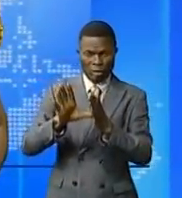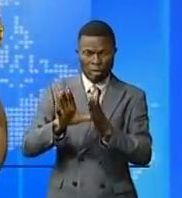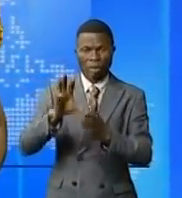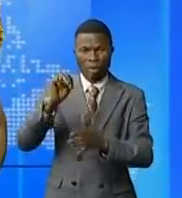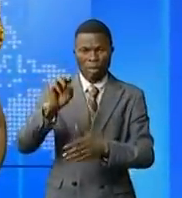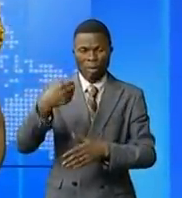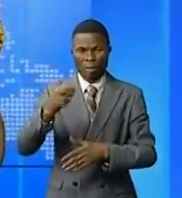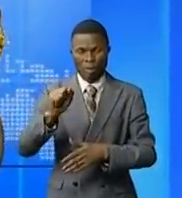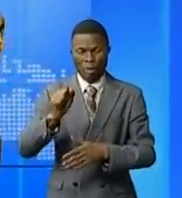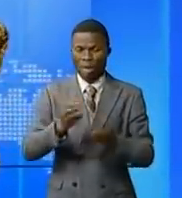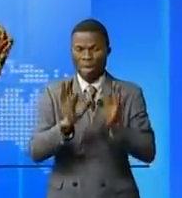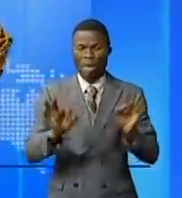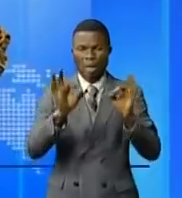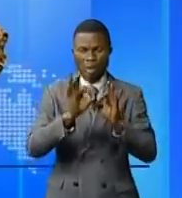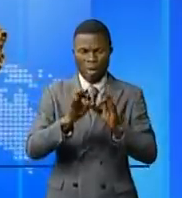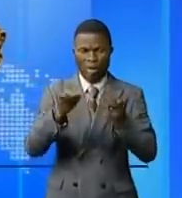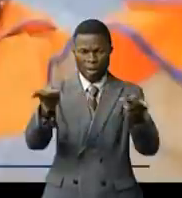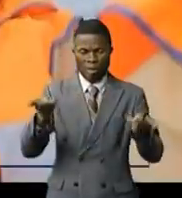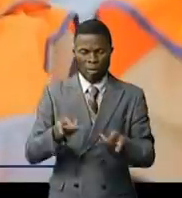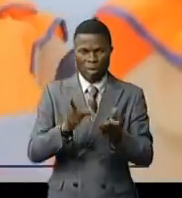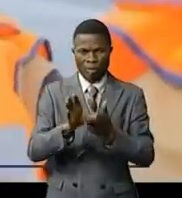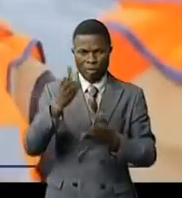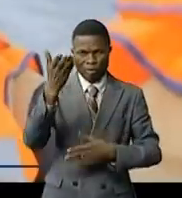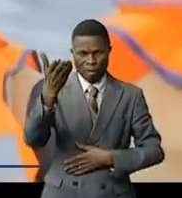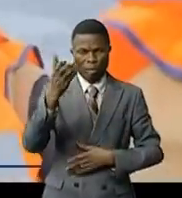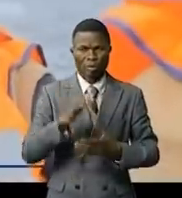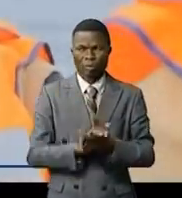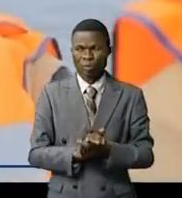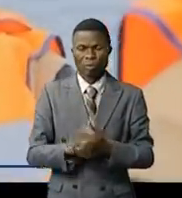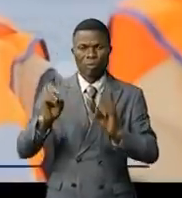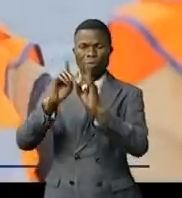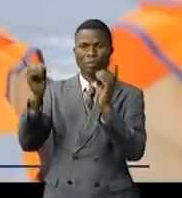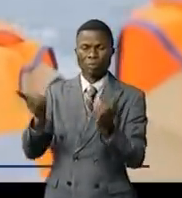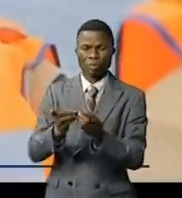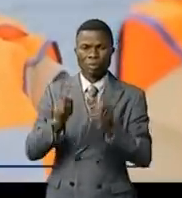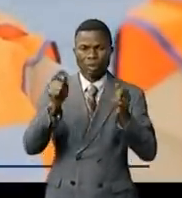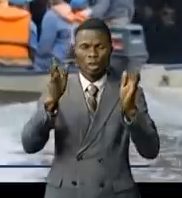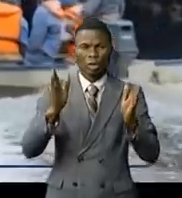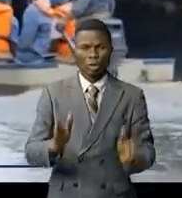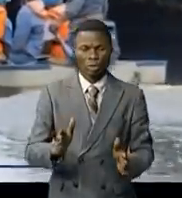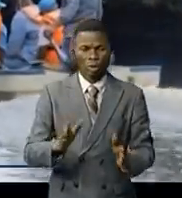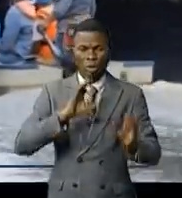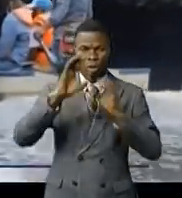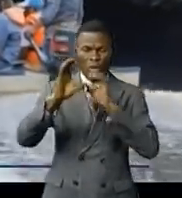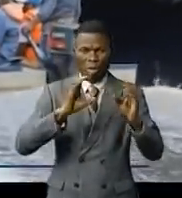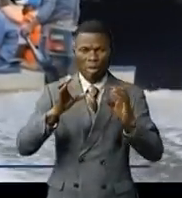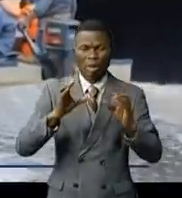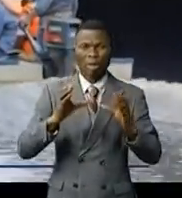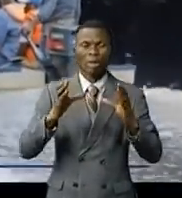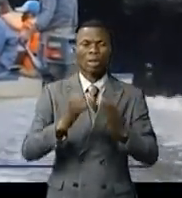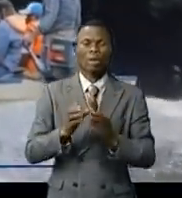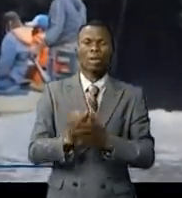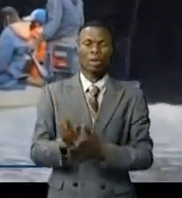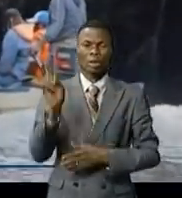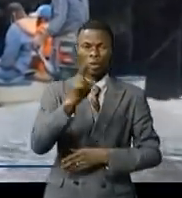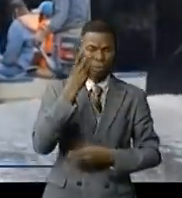et leur impact sur l'environnement. Une délégation de journalistes en communication a effectué